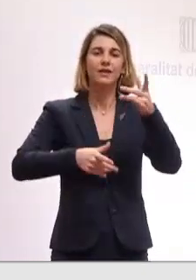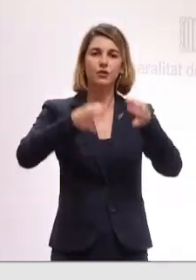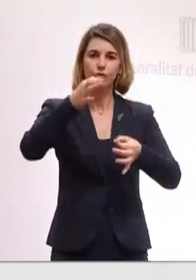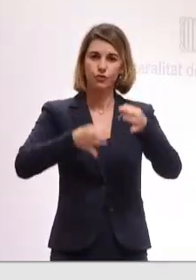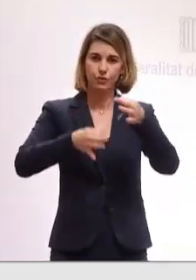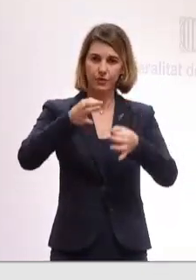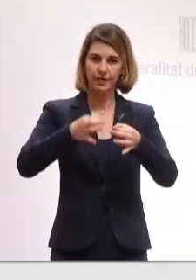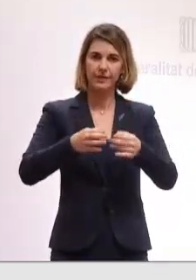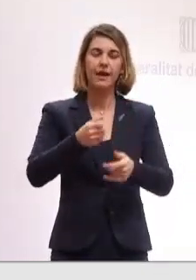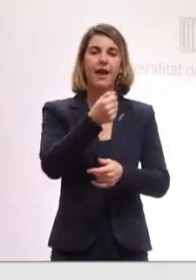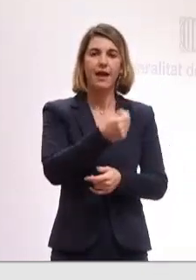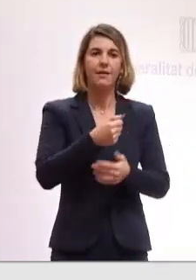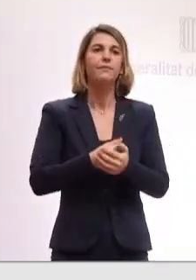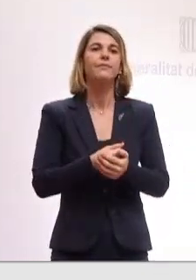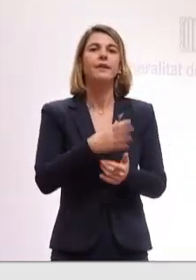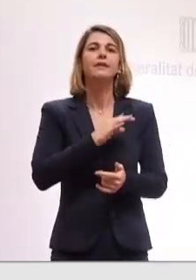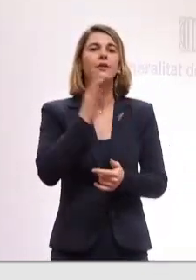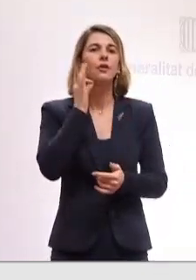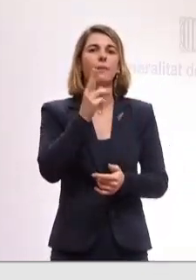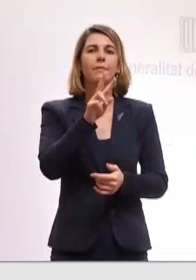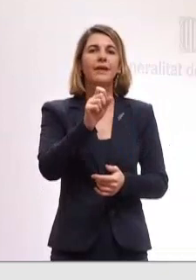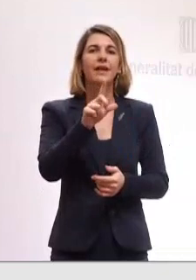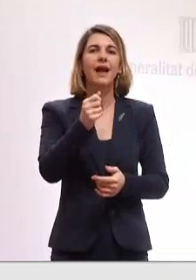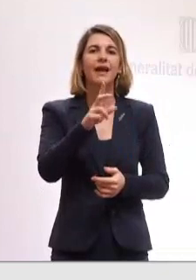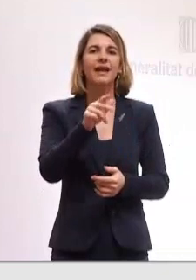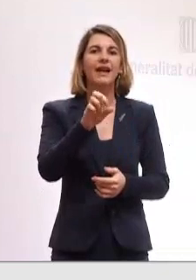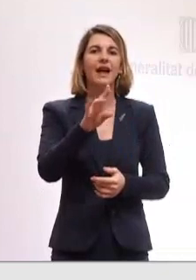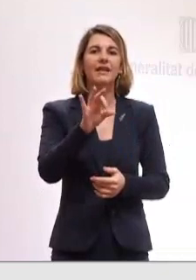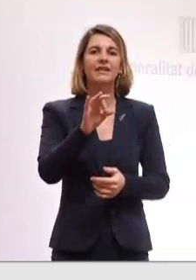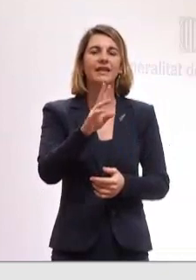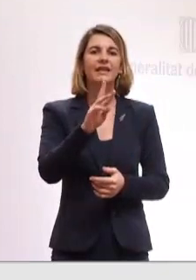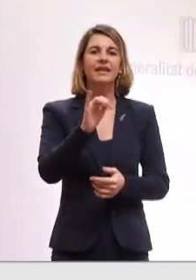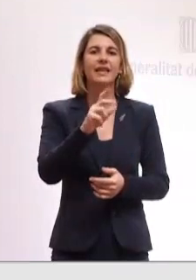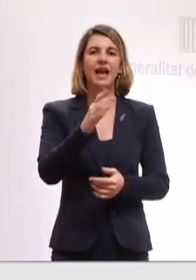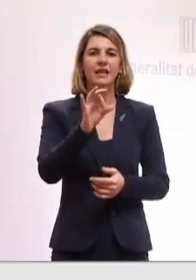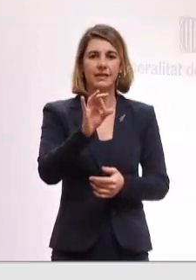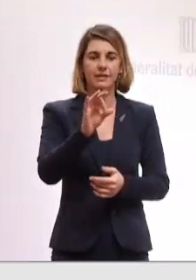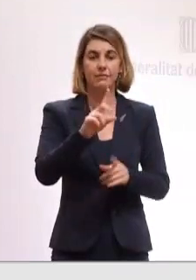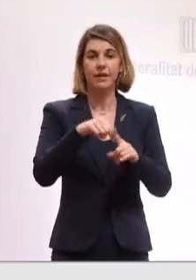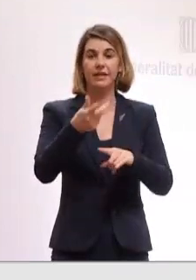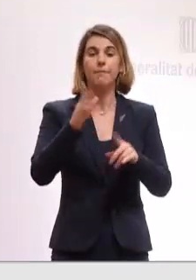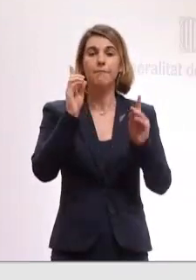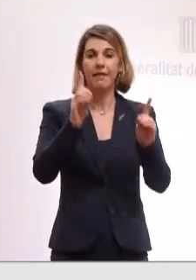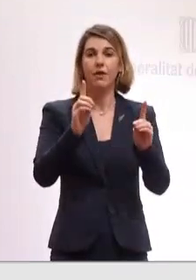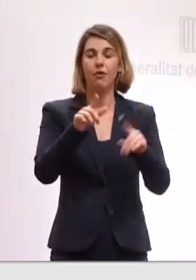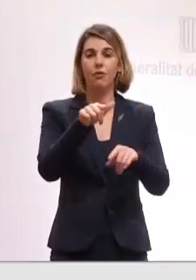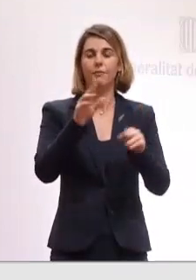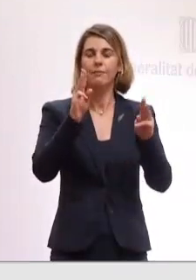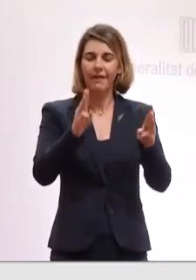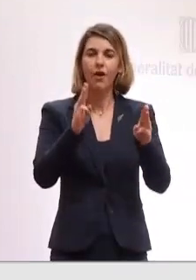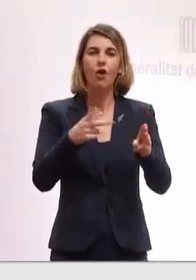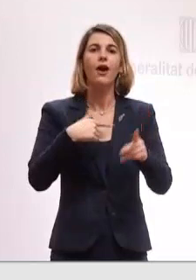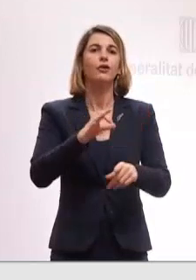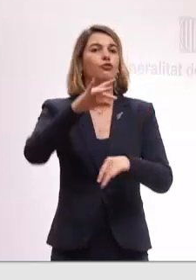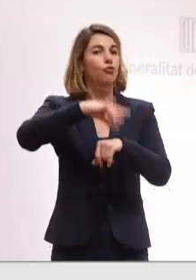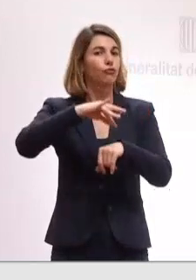justícia a la senyora Pilar Heras i Trias a títol pòstum, pedagoga, doctora en Ciències de l'Educació